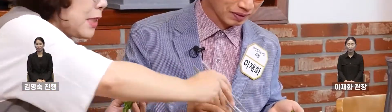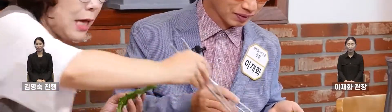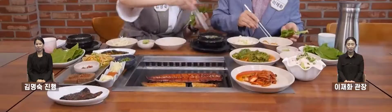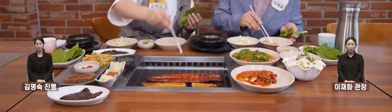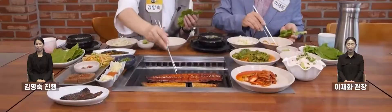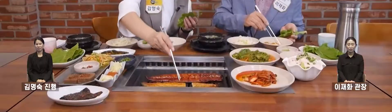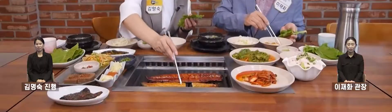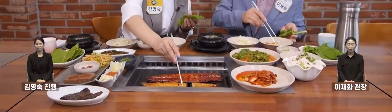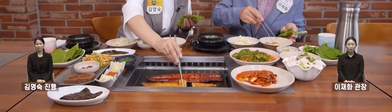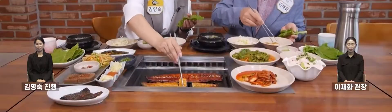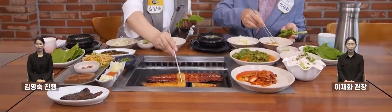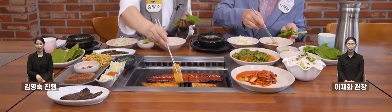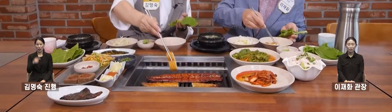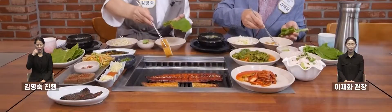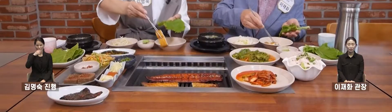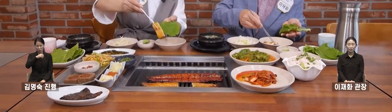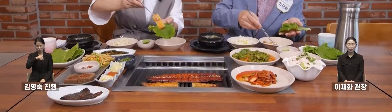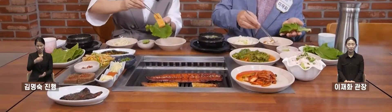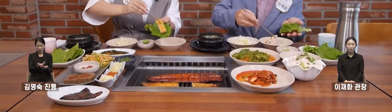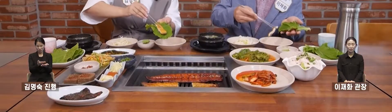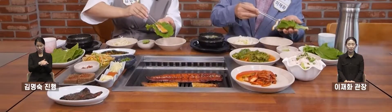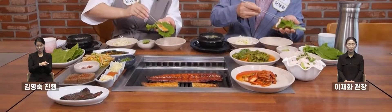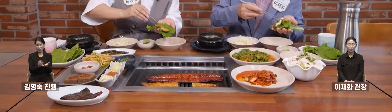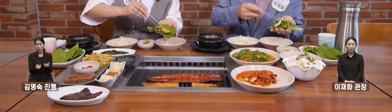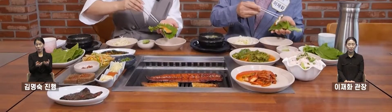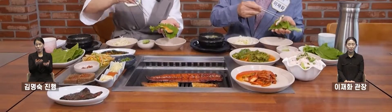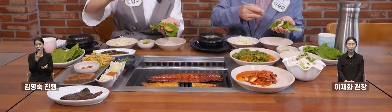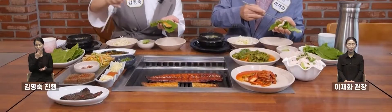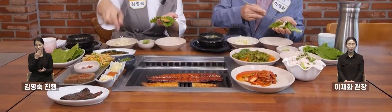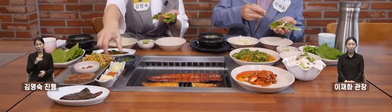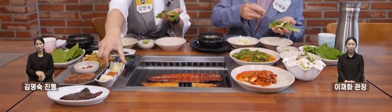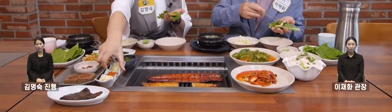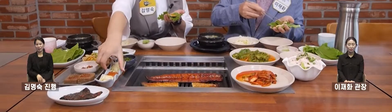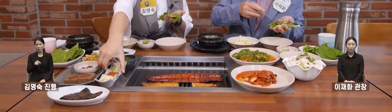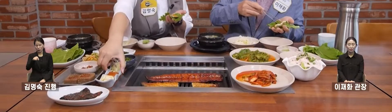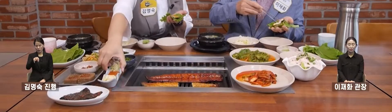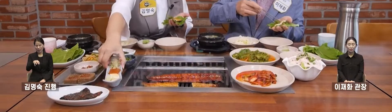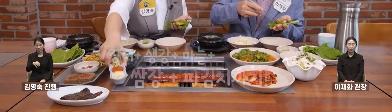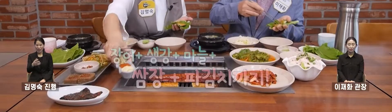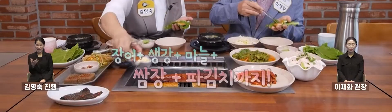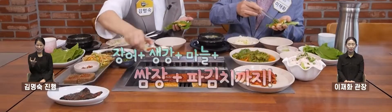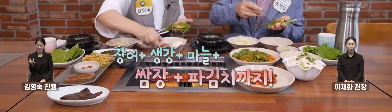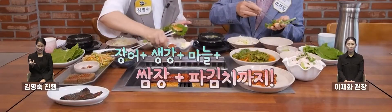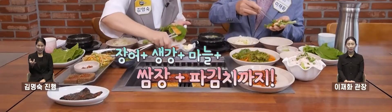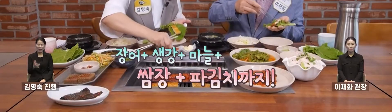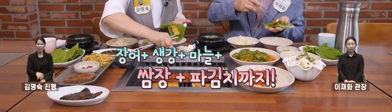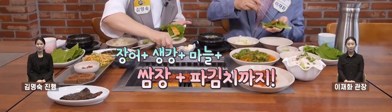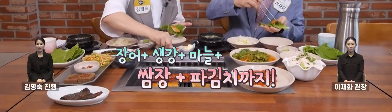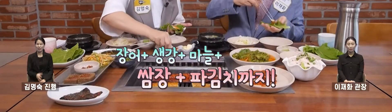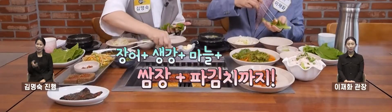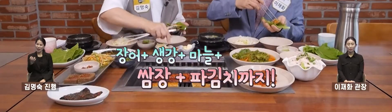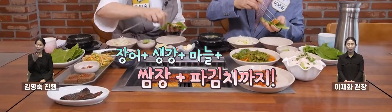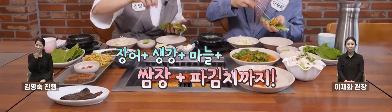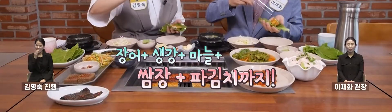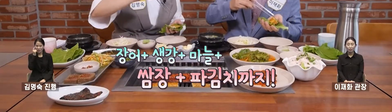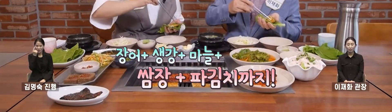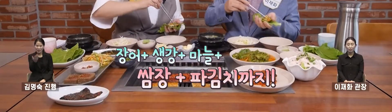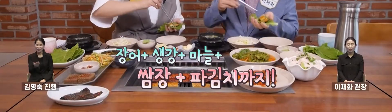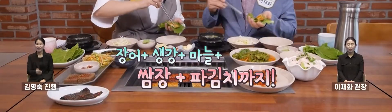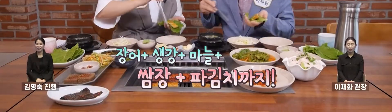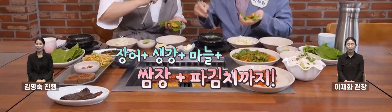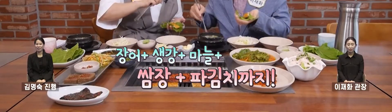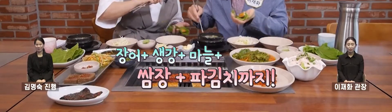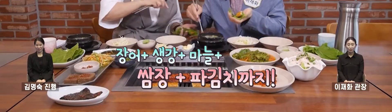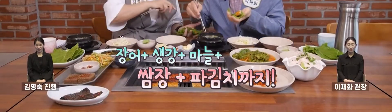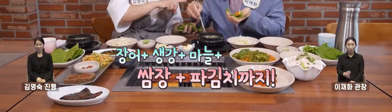여기 있습니다. 소금 올리고 그 다음에 여기 생강 혹시 생강